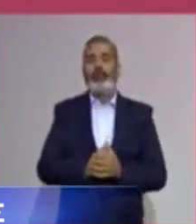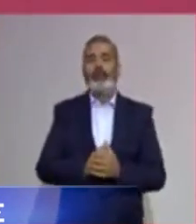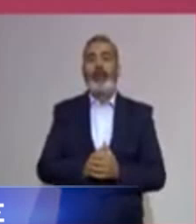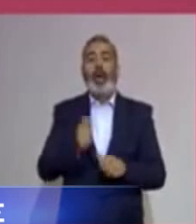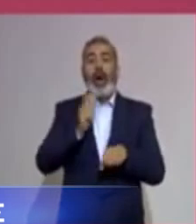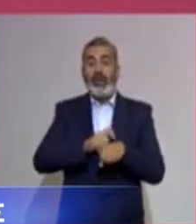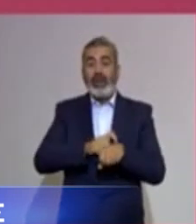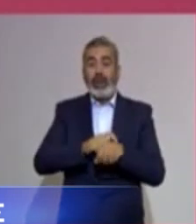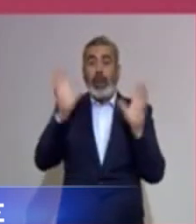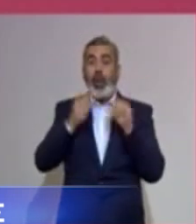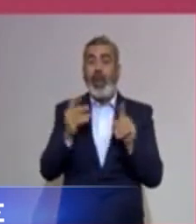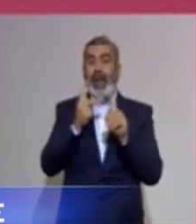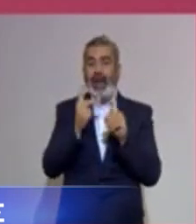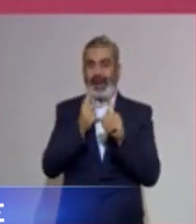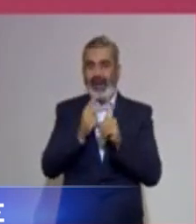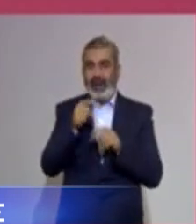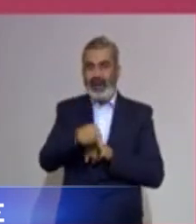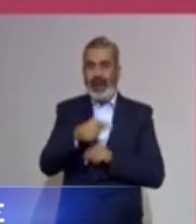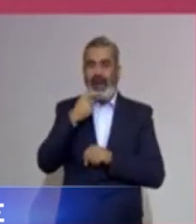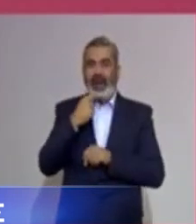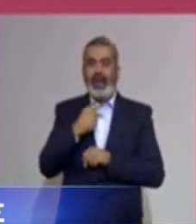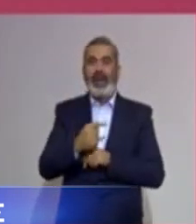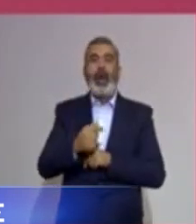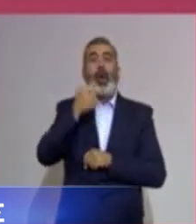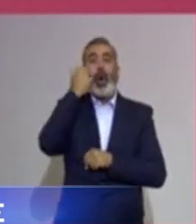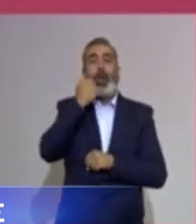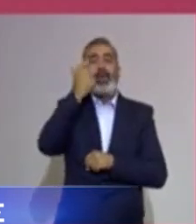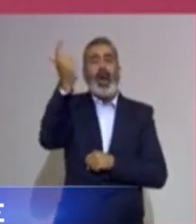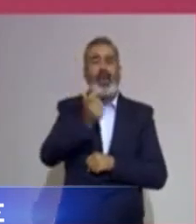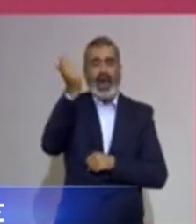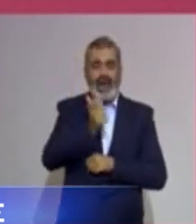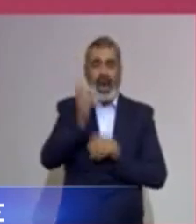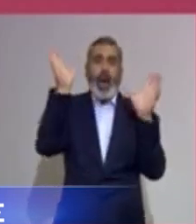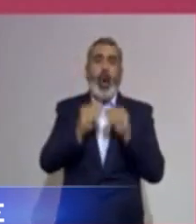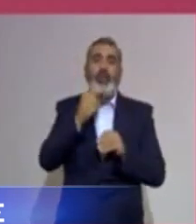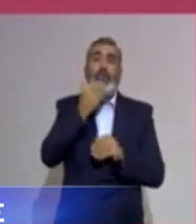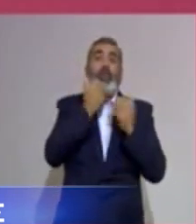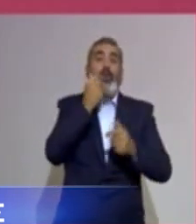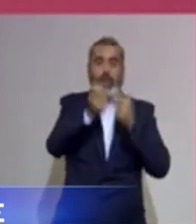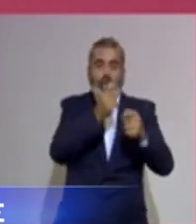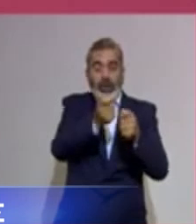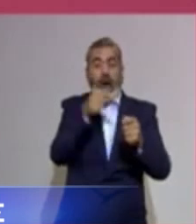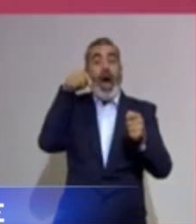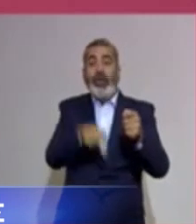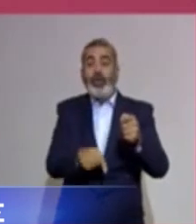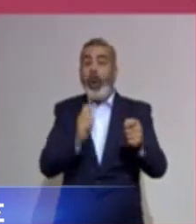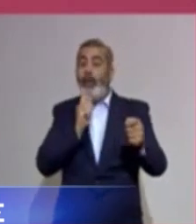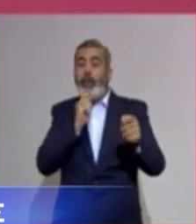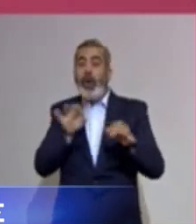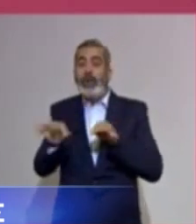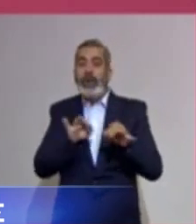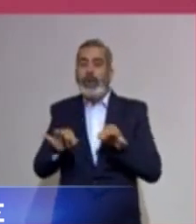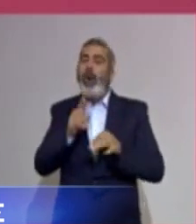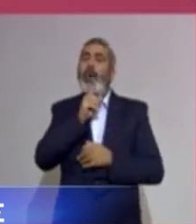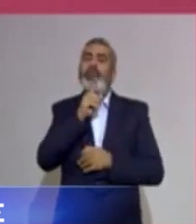του δημοσίου θα εξαρτώνται και από την πολιτική την οποία εφαρμόζουν οι λεγόμενοι